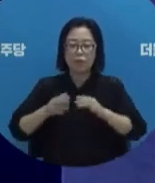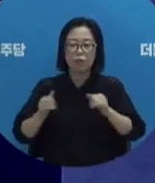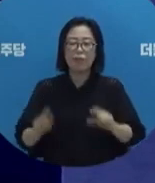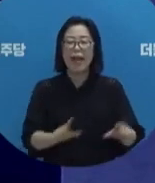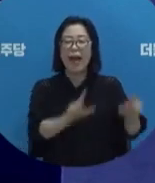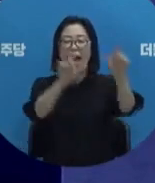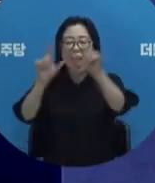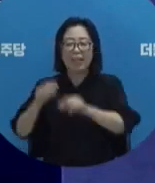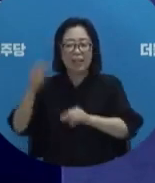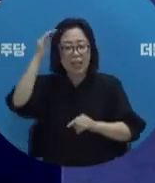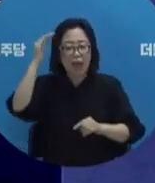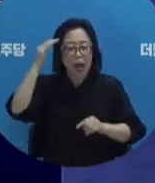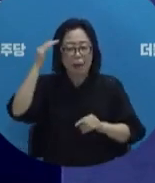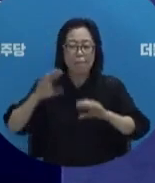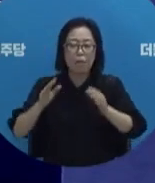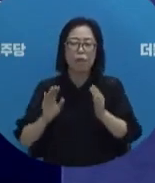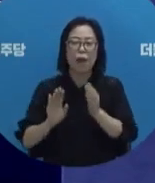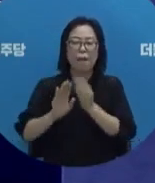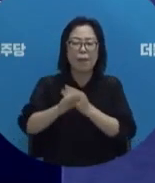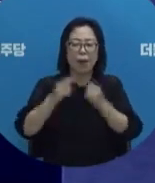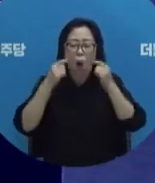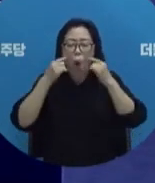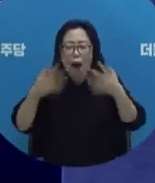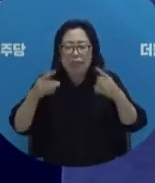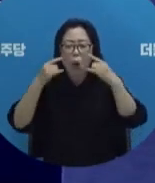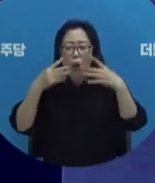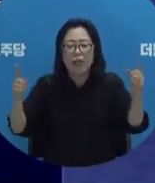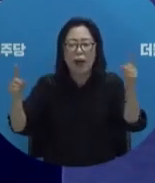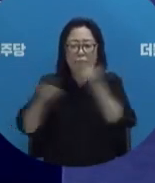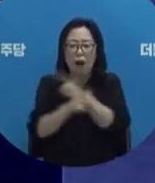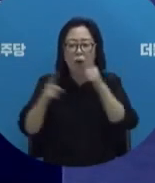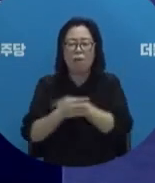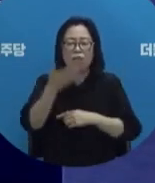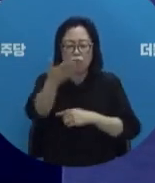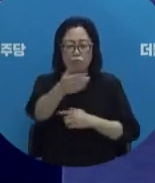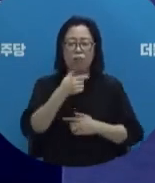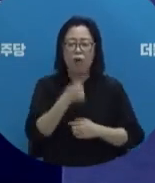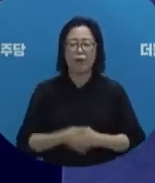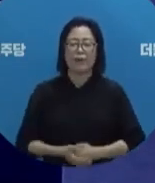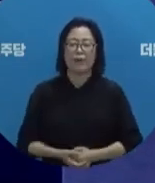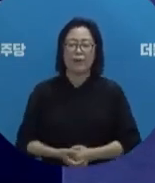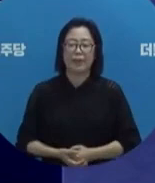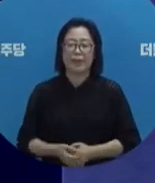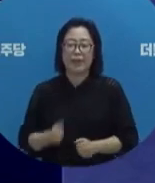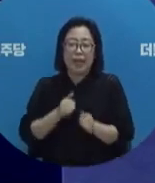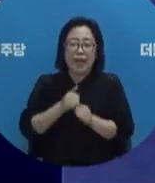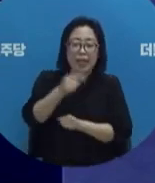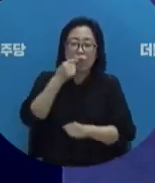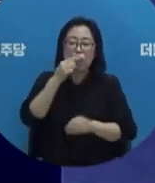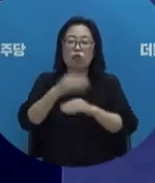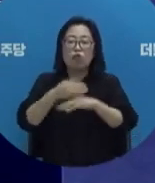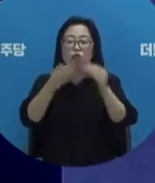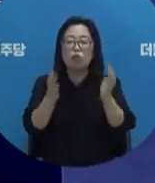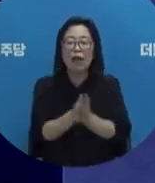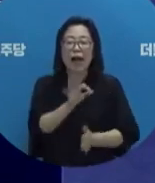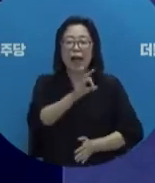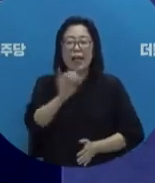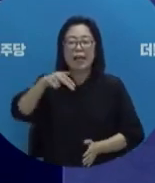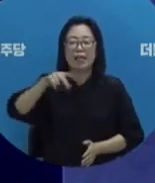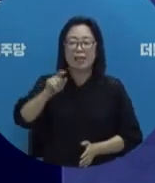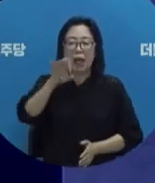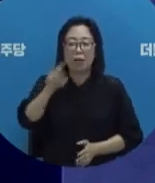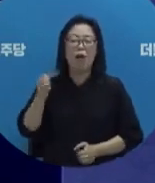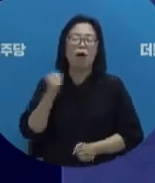삶과 대한민국의 미래를 확실하게 바꿔 놓겠습니다 얘기는 민주당 이재명 이